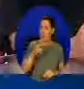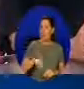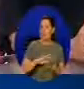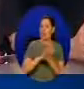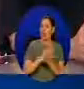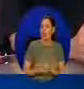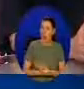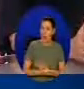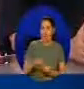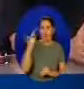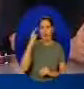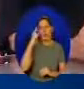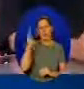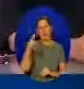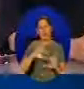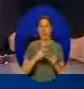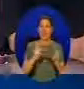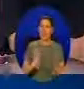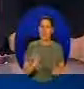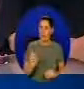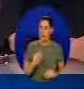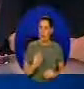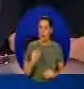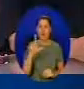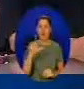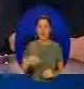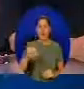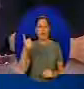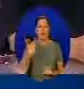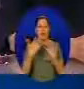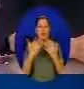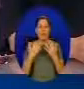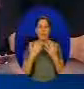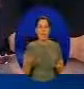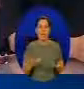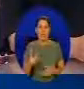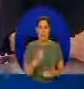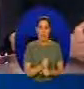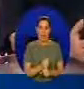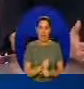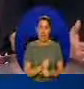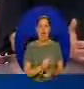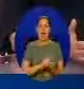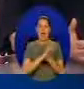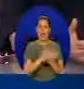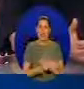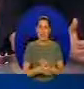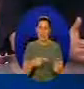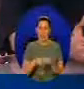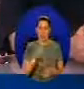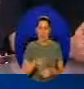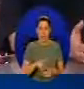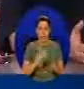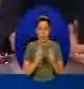וקודם כולנו חשבנו שהכל סטטי. אבל הוא היה הראשון שהסביר איך זה עובד. והאבולוציה, כיוון שיש שינויים, ואת זה ידעו